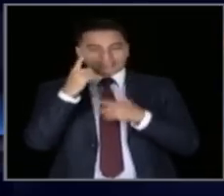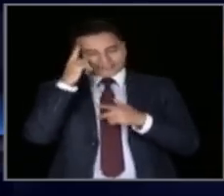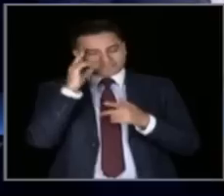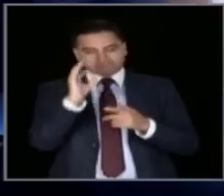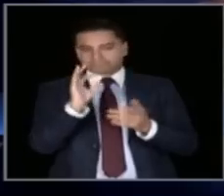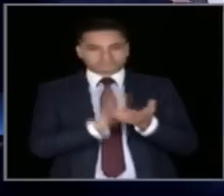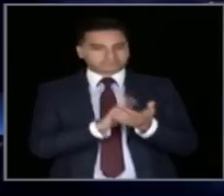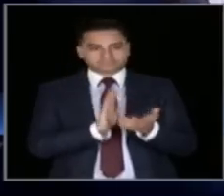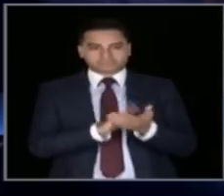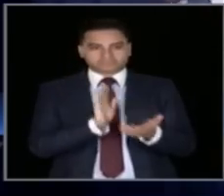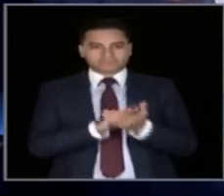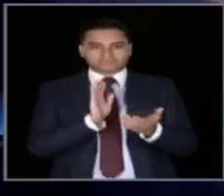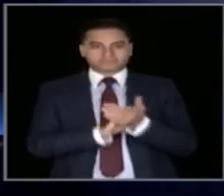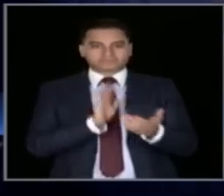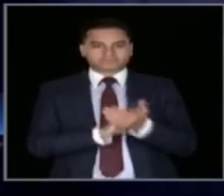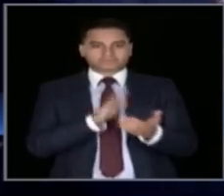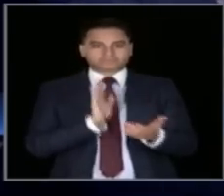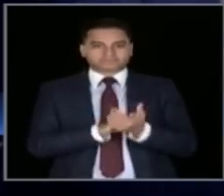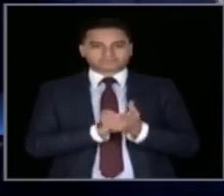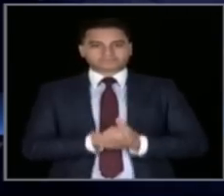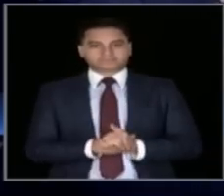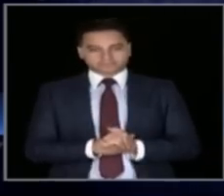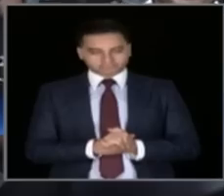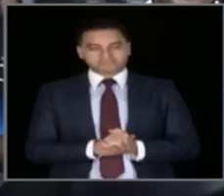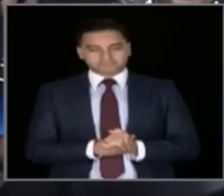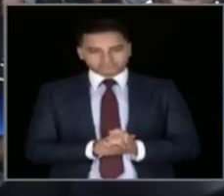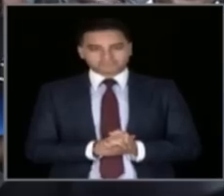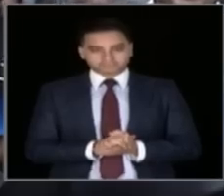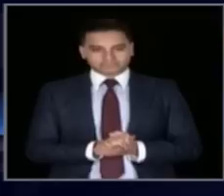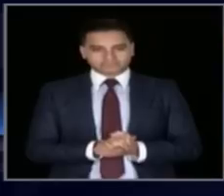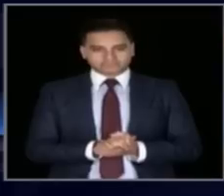عليك عبد الله، برافو عليك. ما بعترى إيه؟ ويا روت أنا بس.